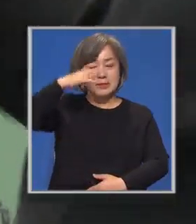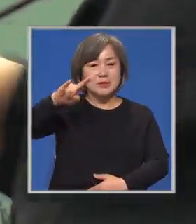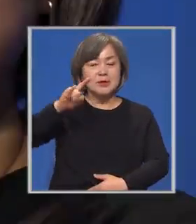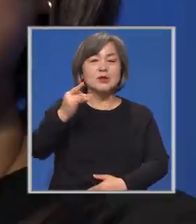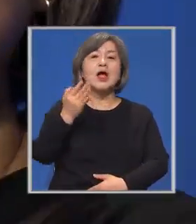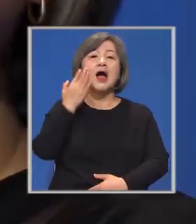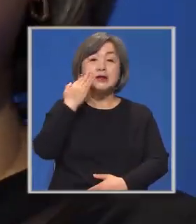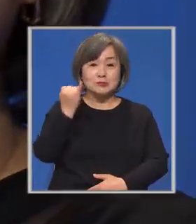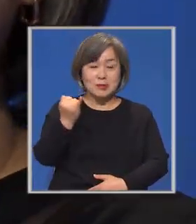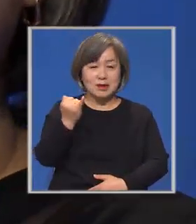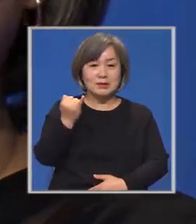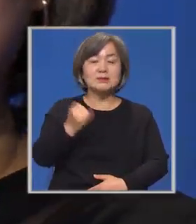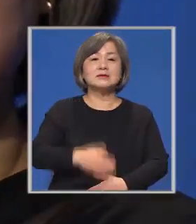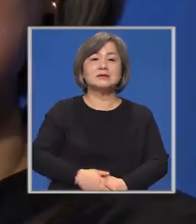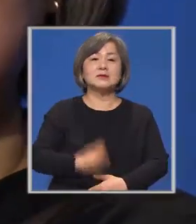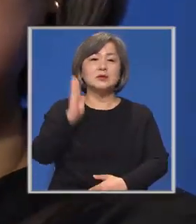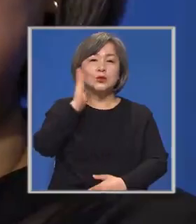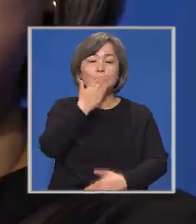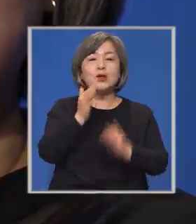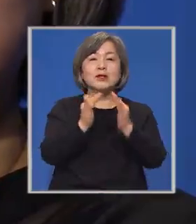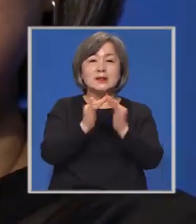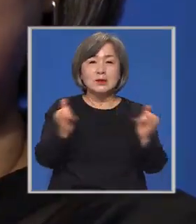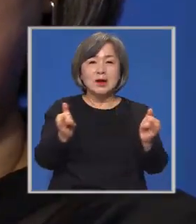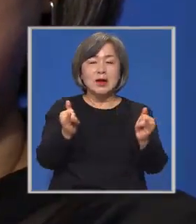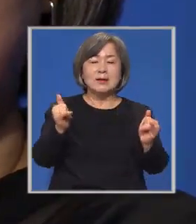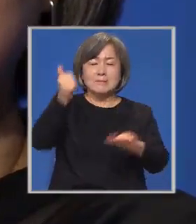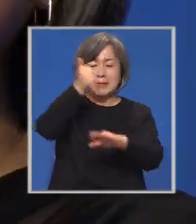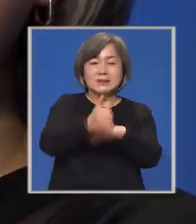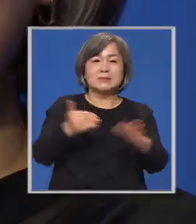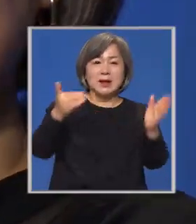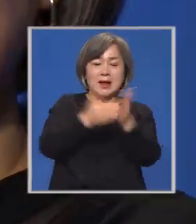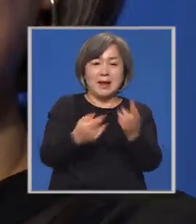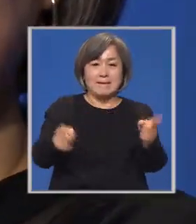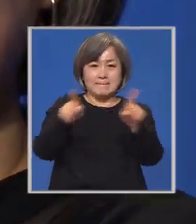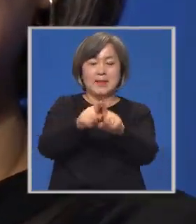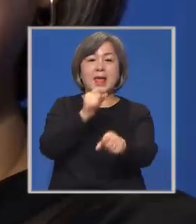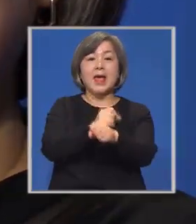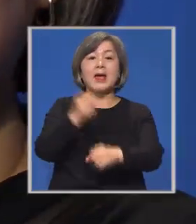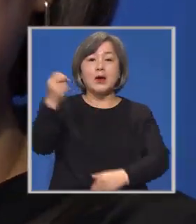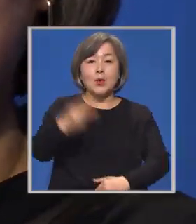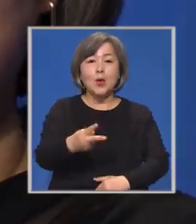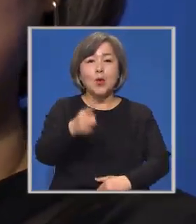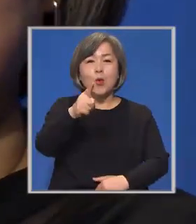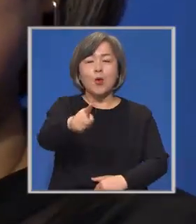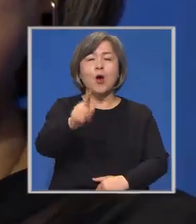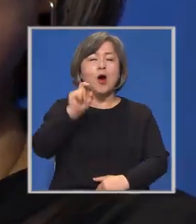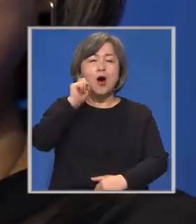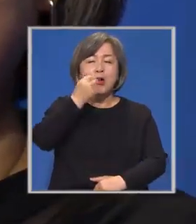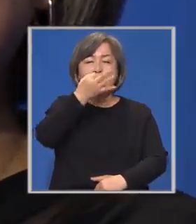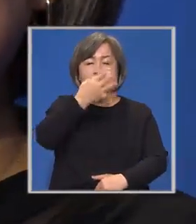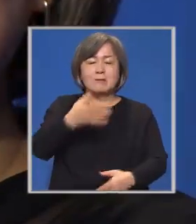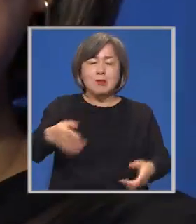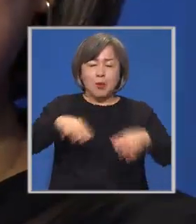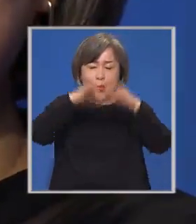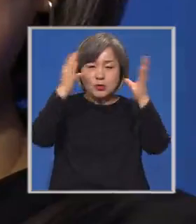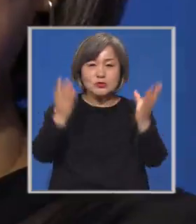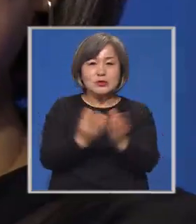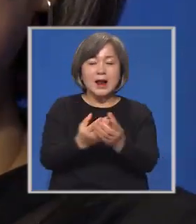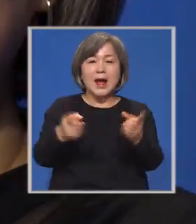그 최현숙 뚱땡이 아줌마는 농인들과 끝까지 함께 했고